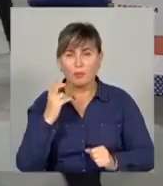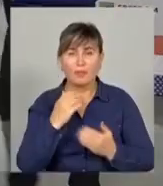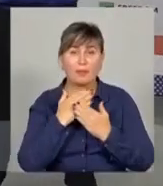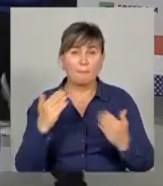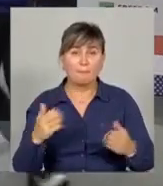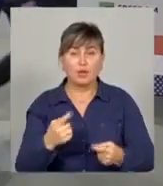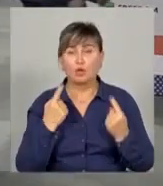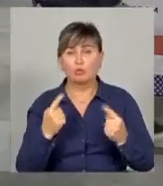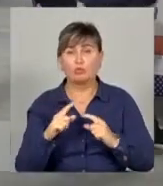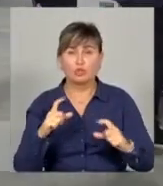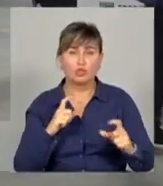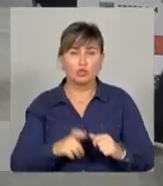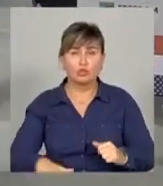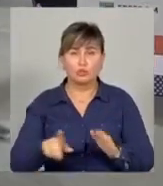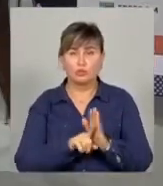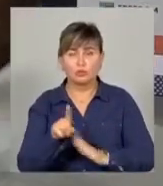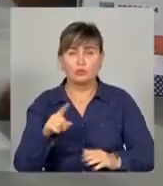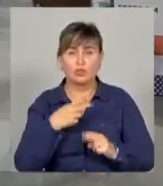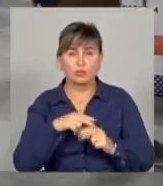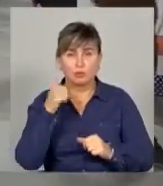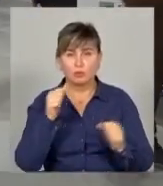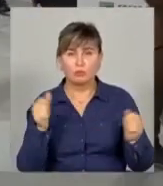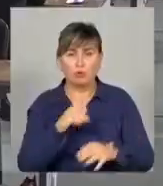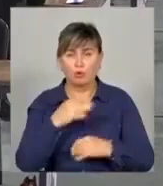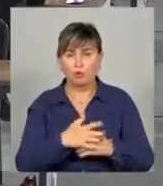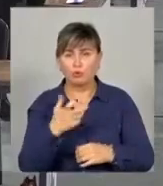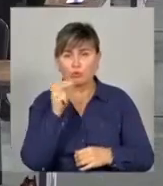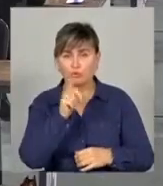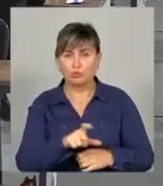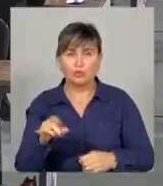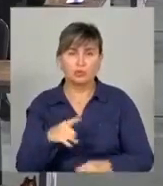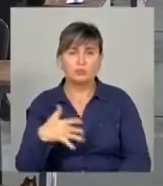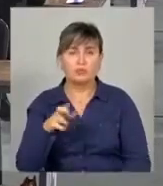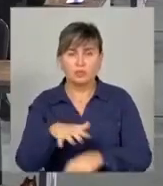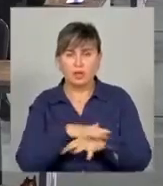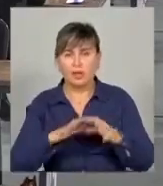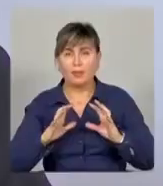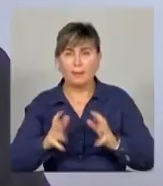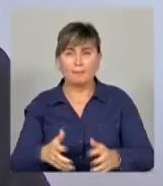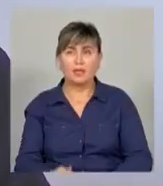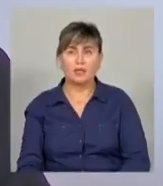последний крупный шахматный старт в этом году собрались около 300 участников из 50 стран мира.